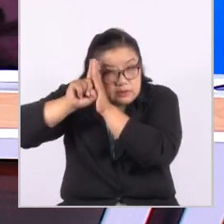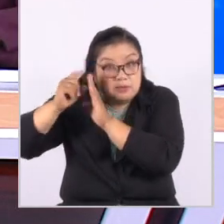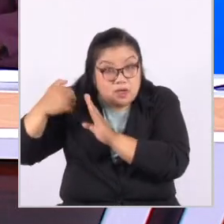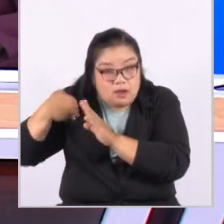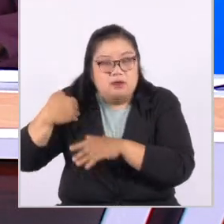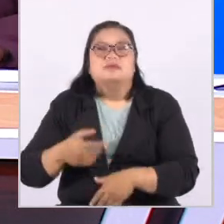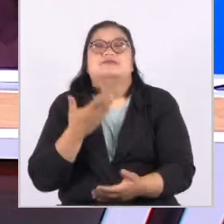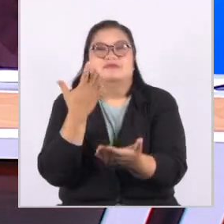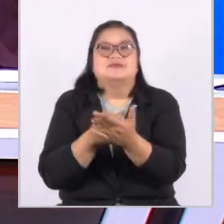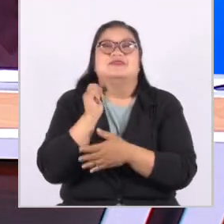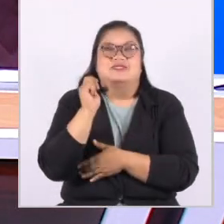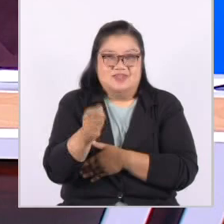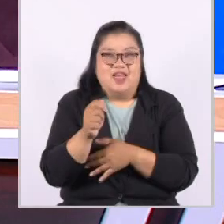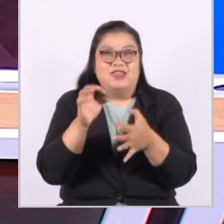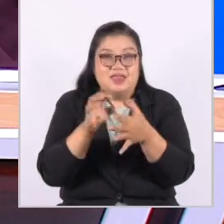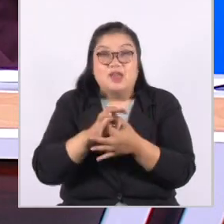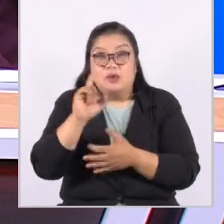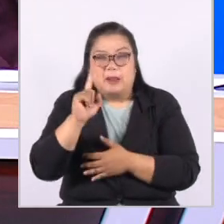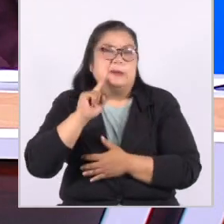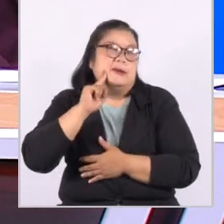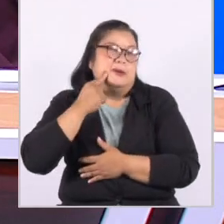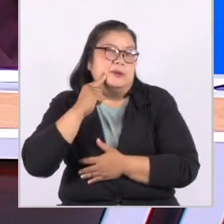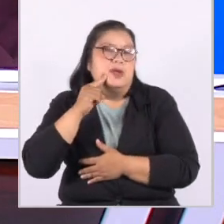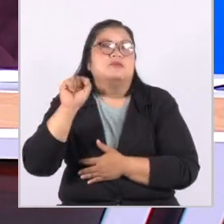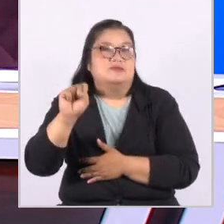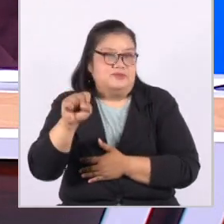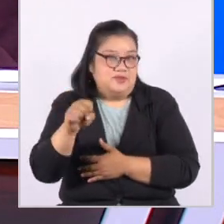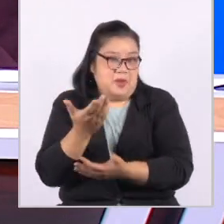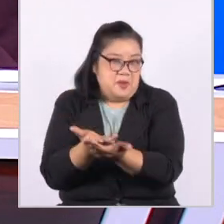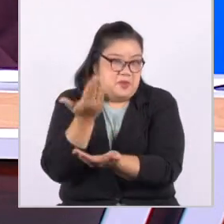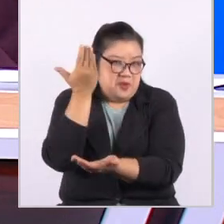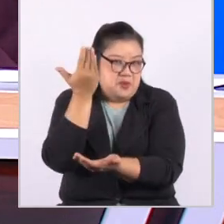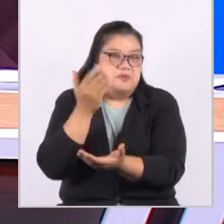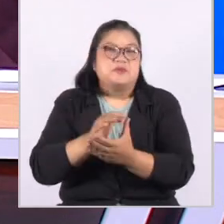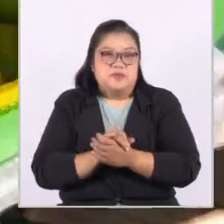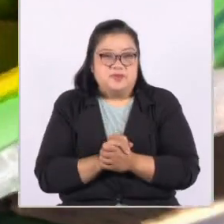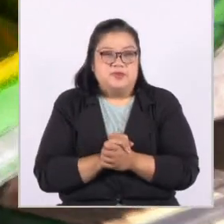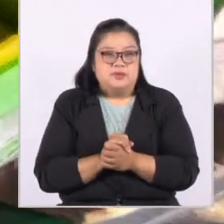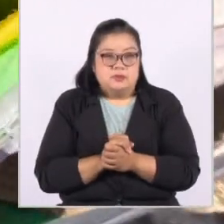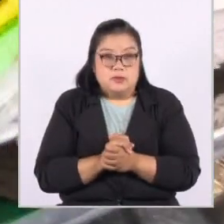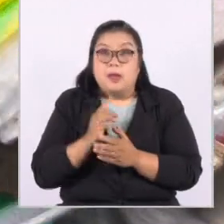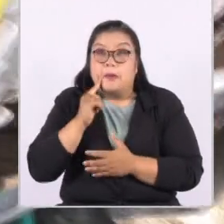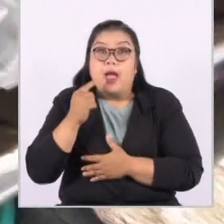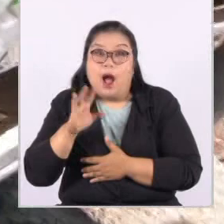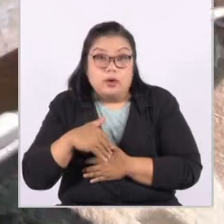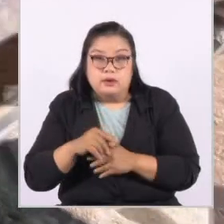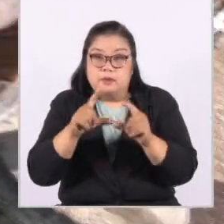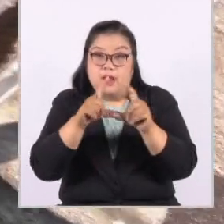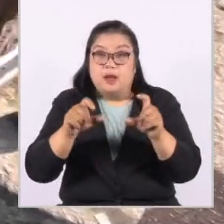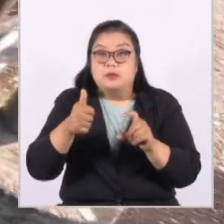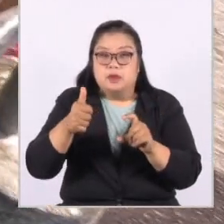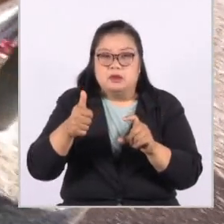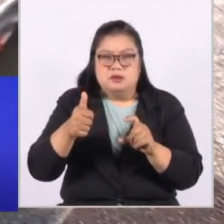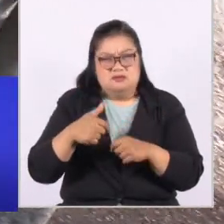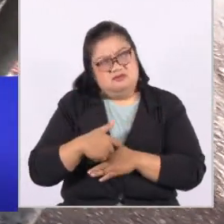อ๋อธรรมดาแพงหน้าแล้งมะพร้าวแพงหน้าแล้งนะคะเขาบอกว่าเคยเจอนะคะแทนก็ได้มั้ยคะ